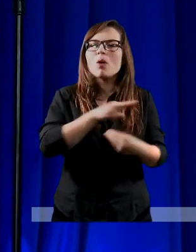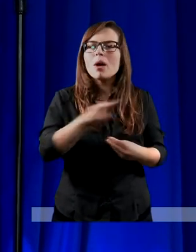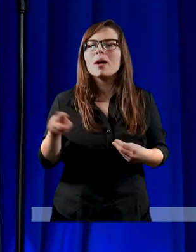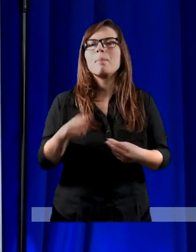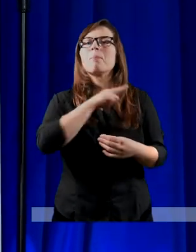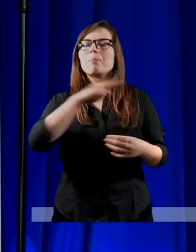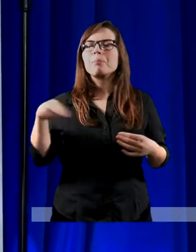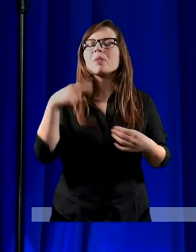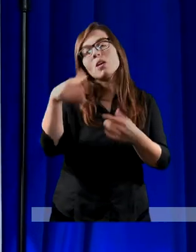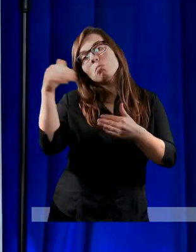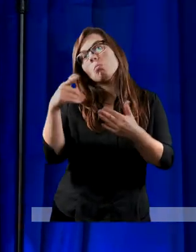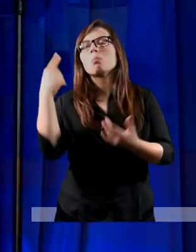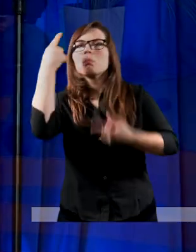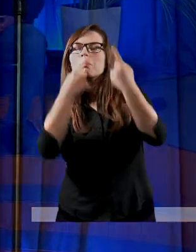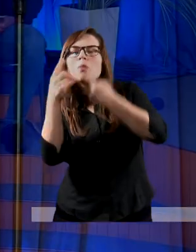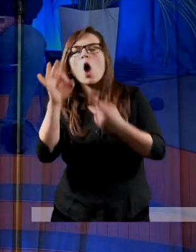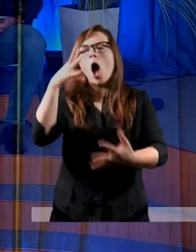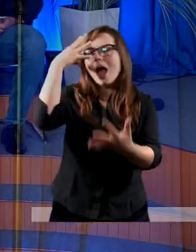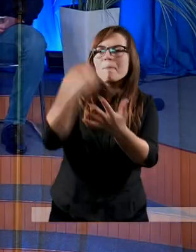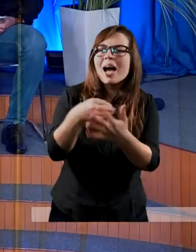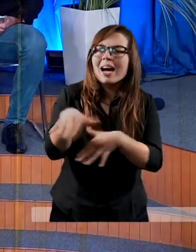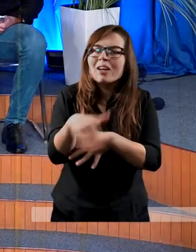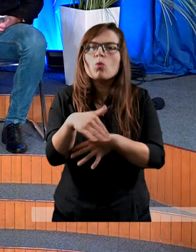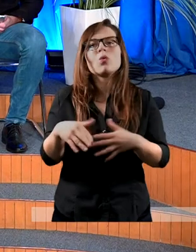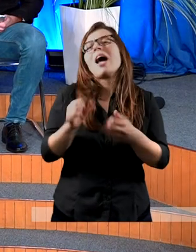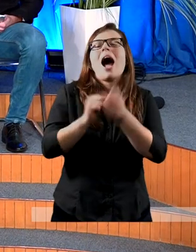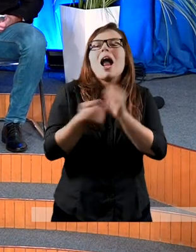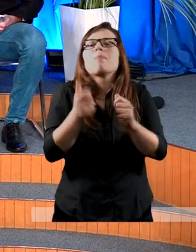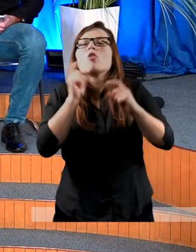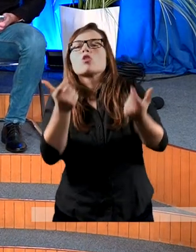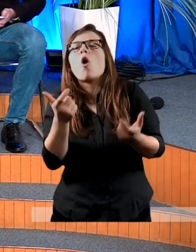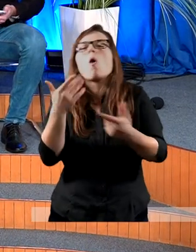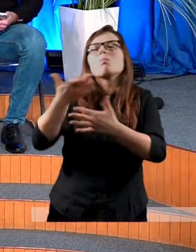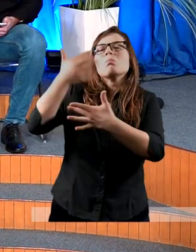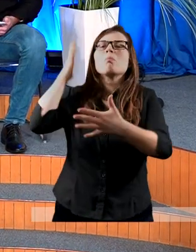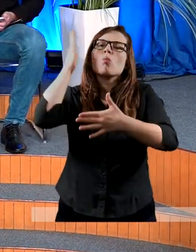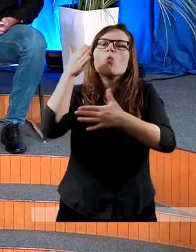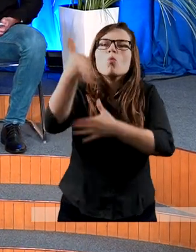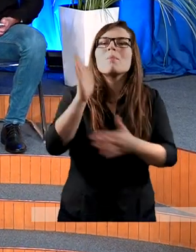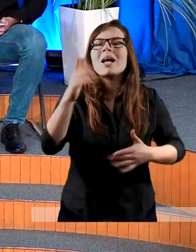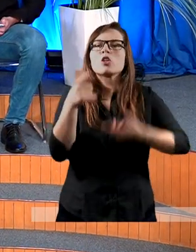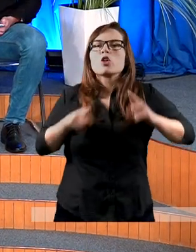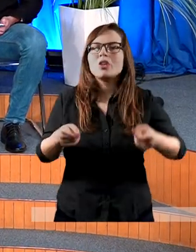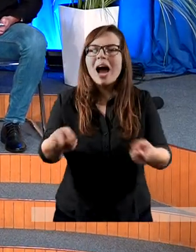może myślisz o swojej emeryturze, być może myślisz o tym, co tam się kiedyś będzie działo